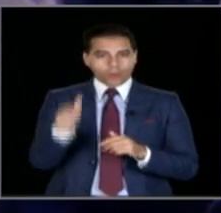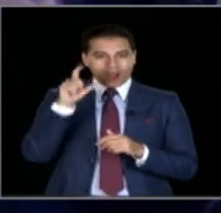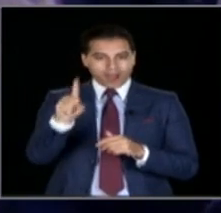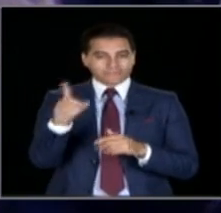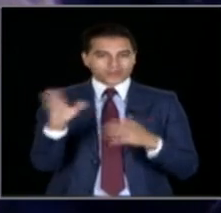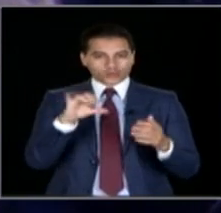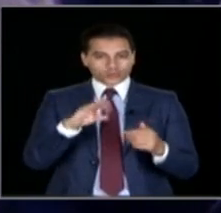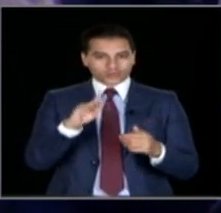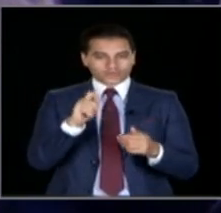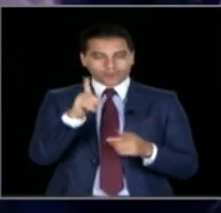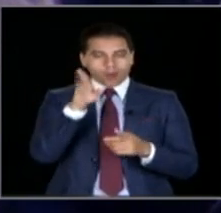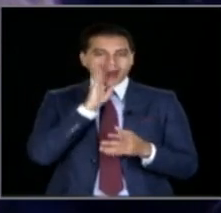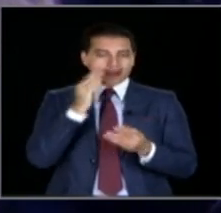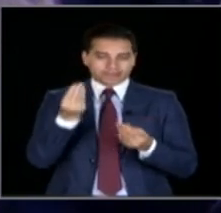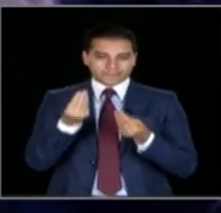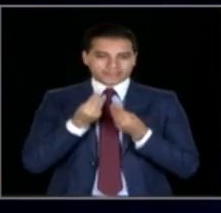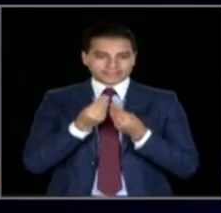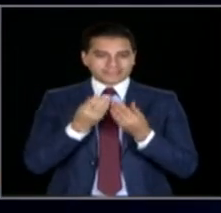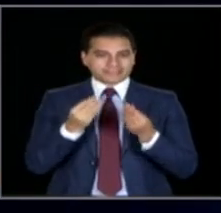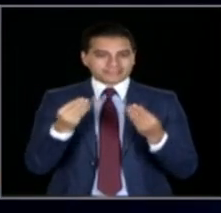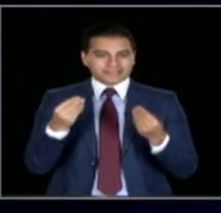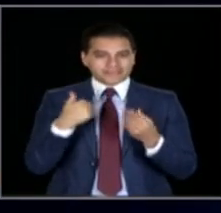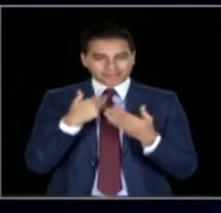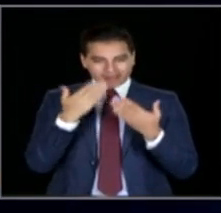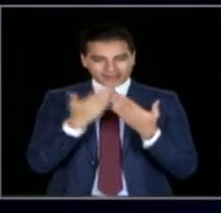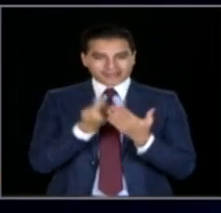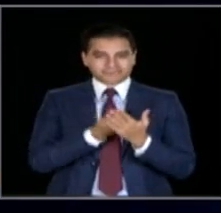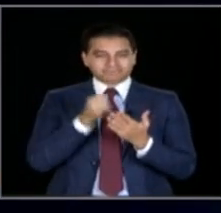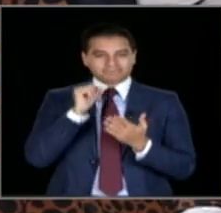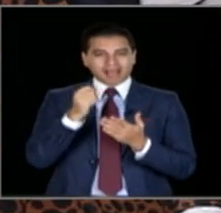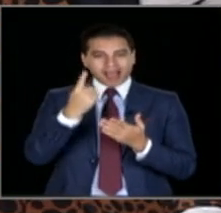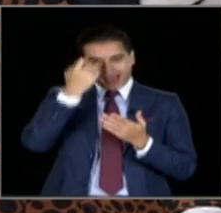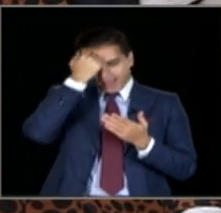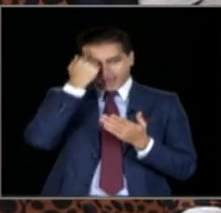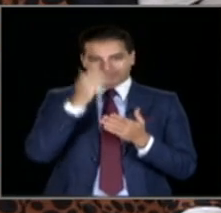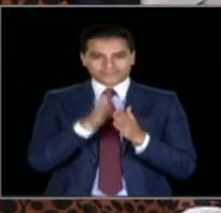من قراءتي له، صاحب 1000 كتاب. الله يرحمه. أشكرك.